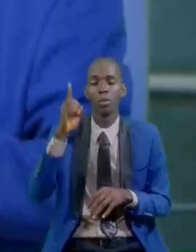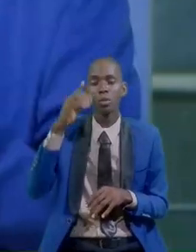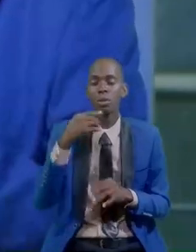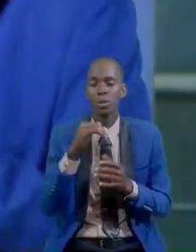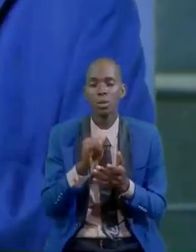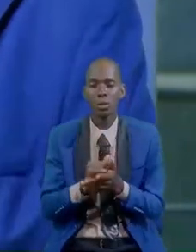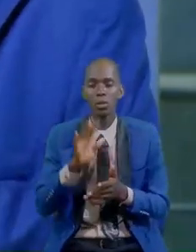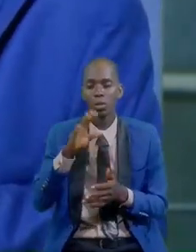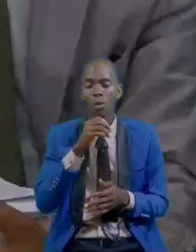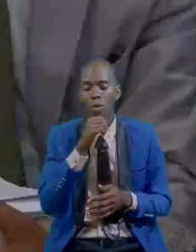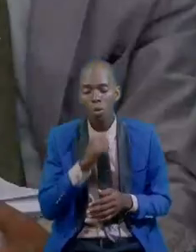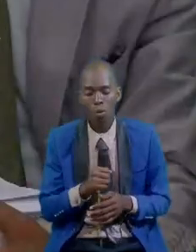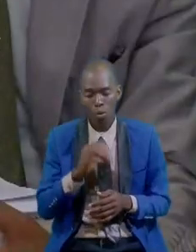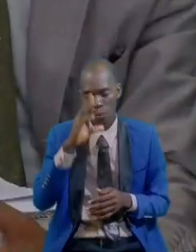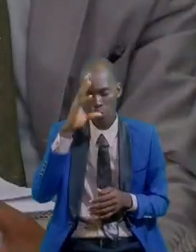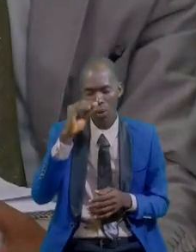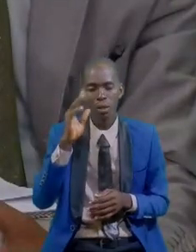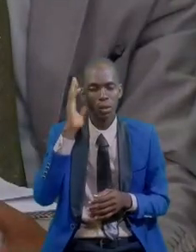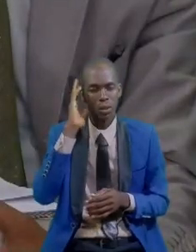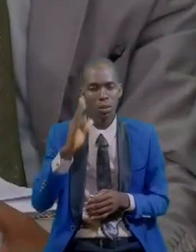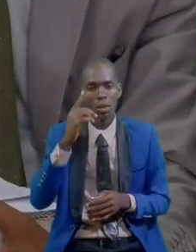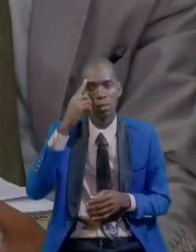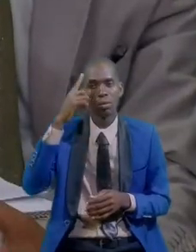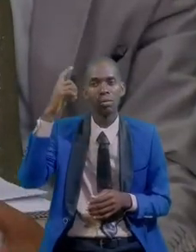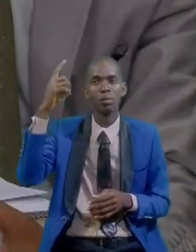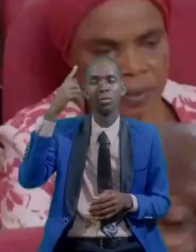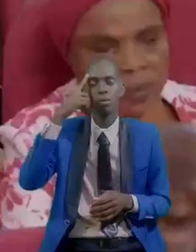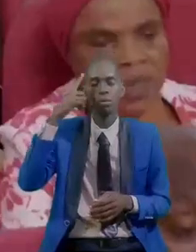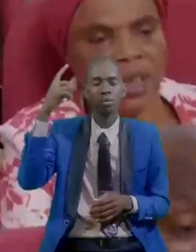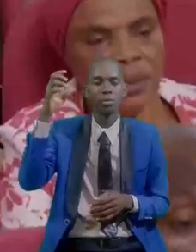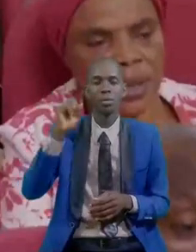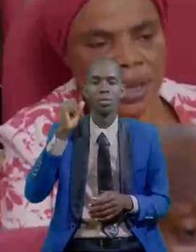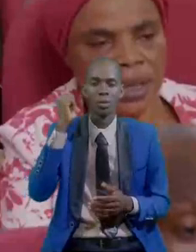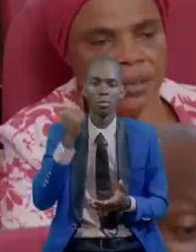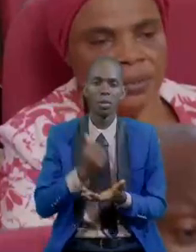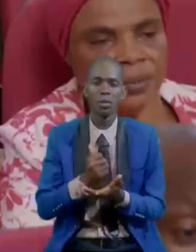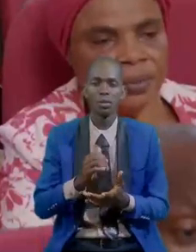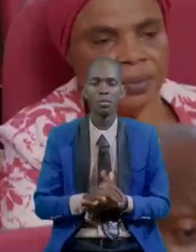auront des songes. Je n'ai pas entendu ton amen.